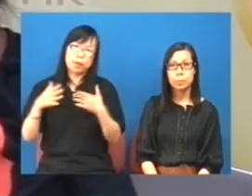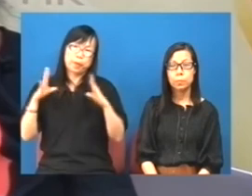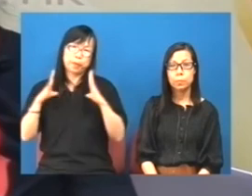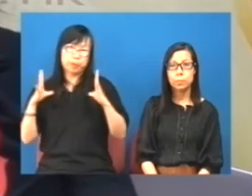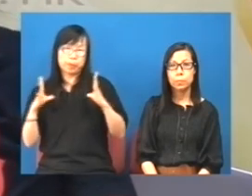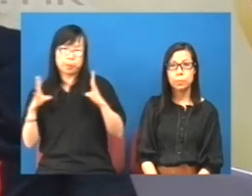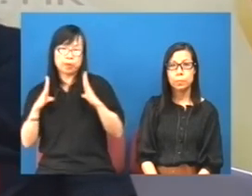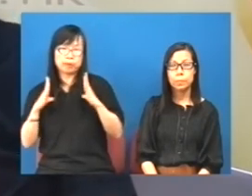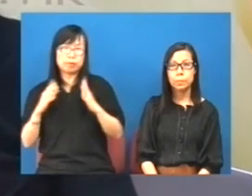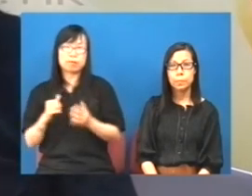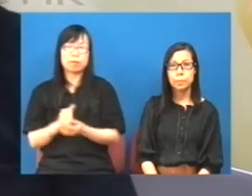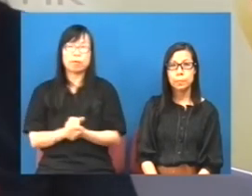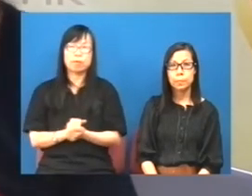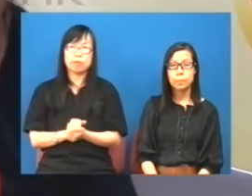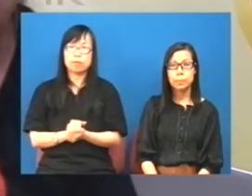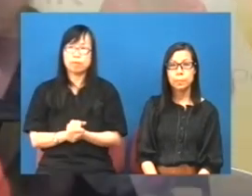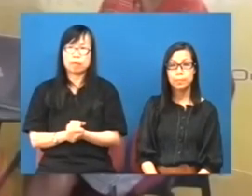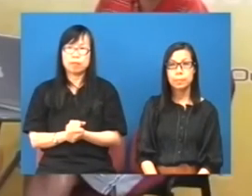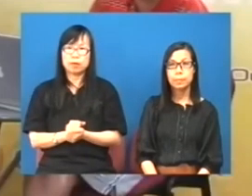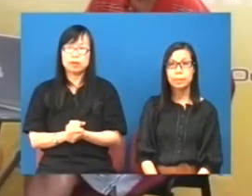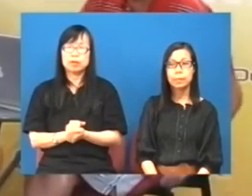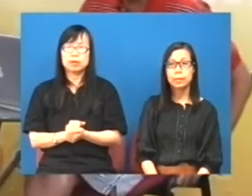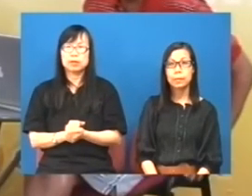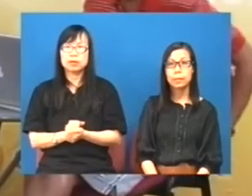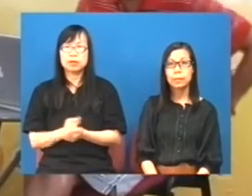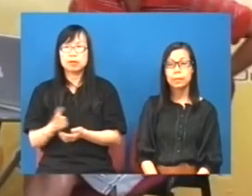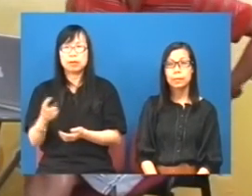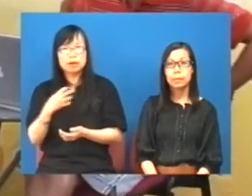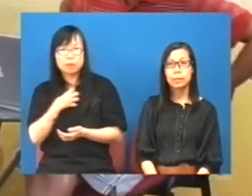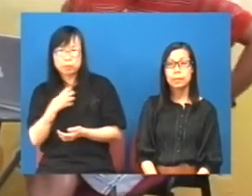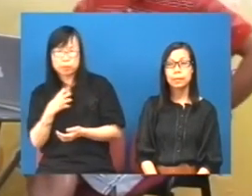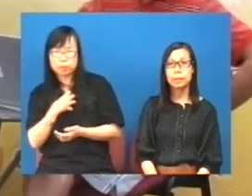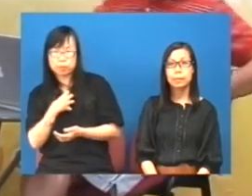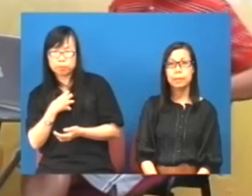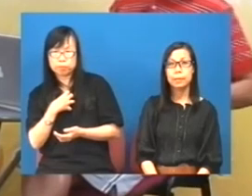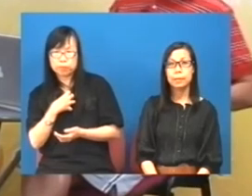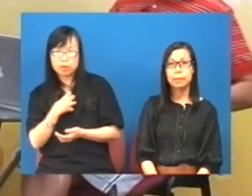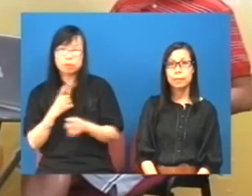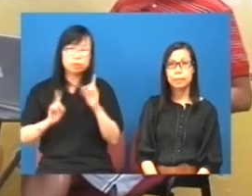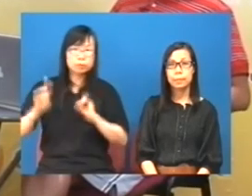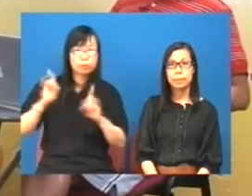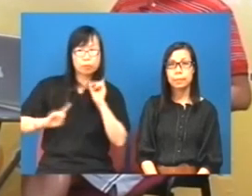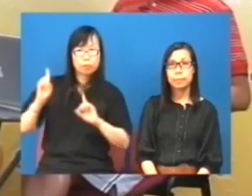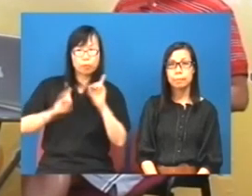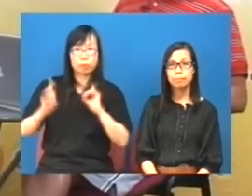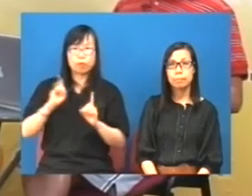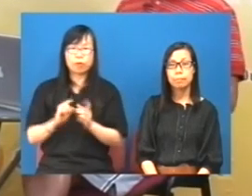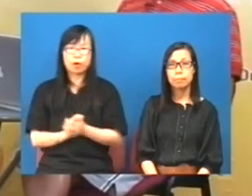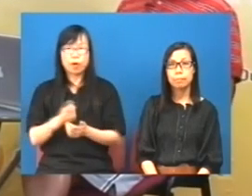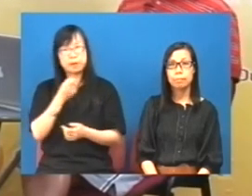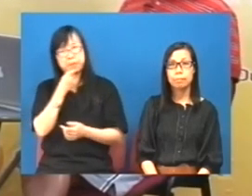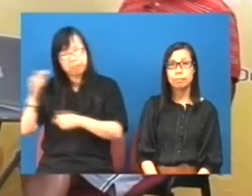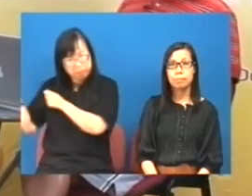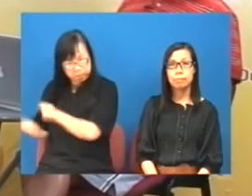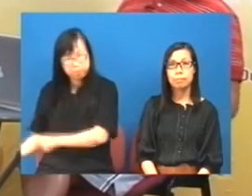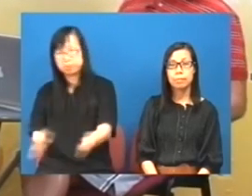一個節目的時候他又覺得我是所謂的我打高爾夫球重要